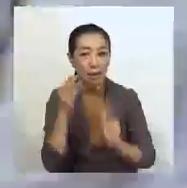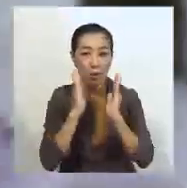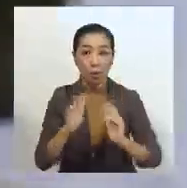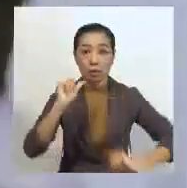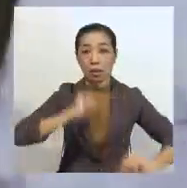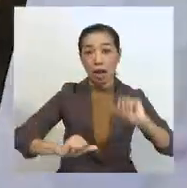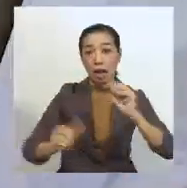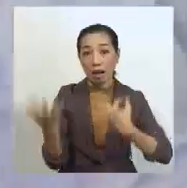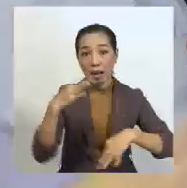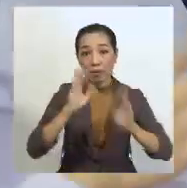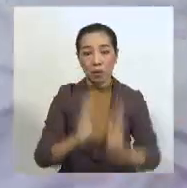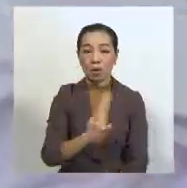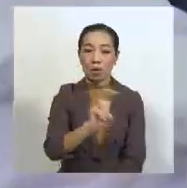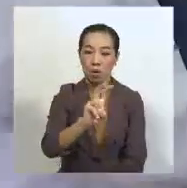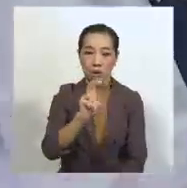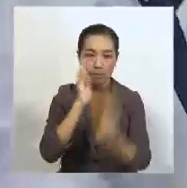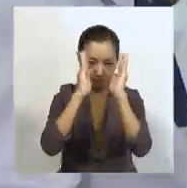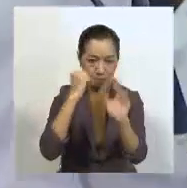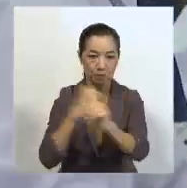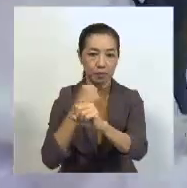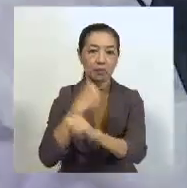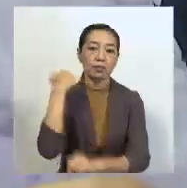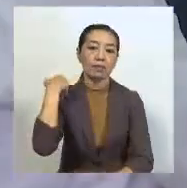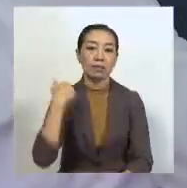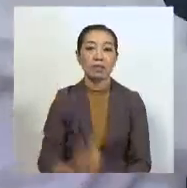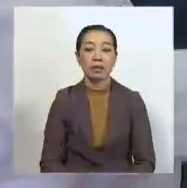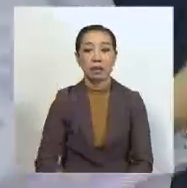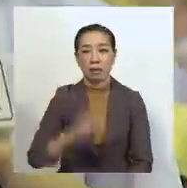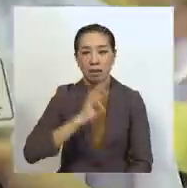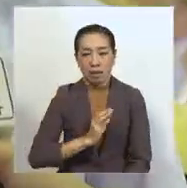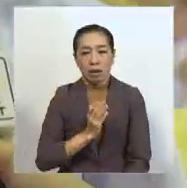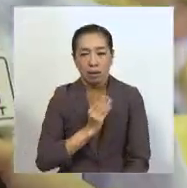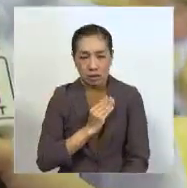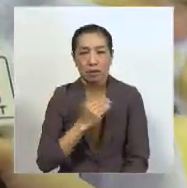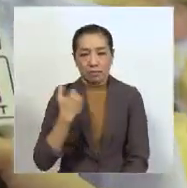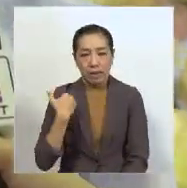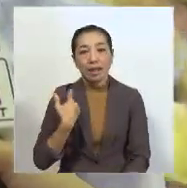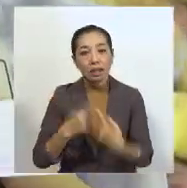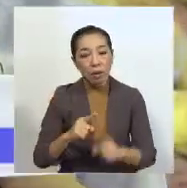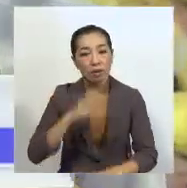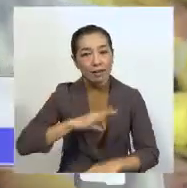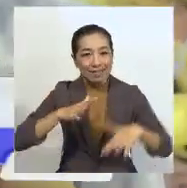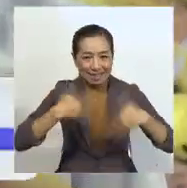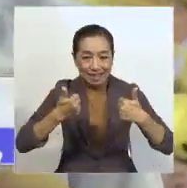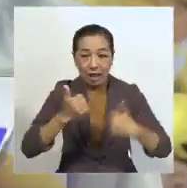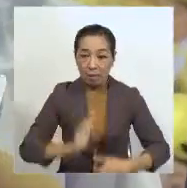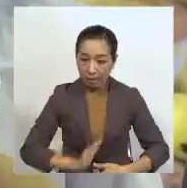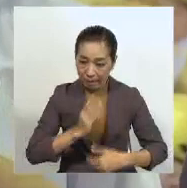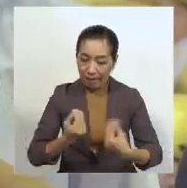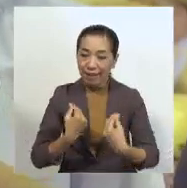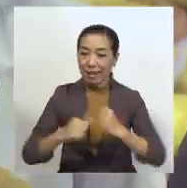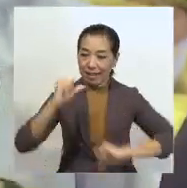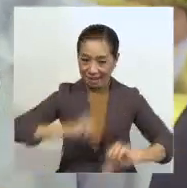างก็ตั้งใจฝึกซ้อมอย่างเต็มที ่ตื่นเต้นมากค่ะแล้วก็รู้สึกดีใจแล้วก็เป็นเกียรติมากที่ได้แสดงงาน